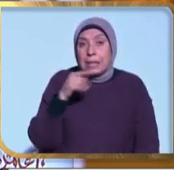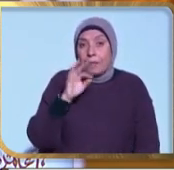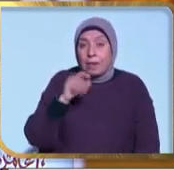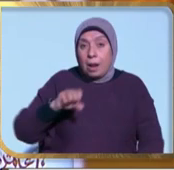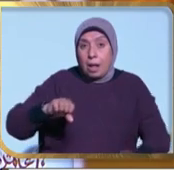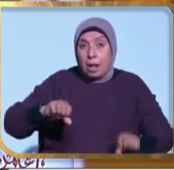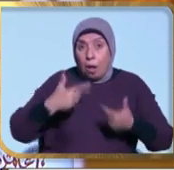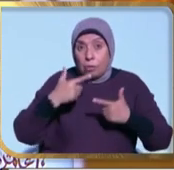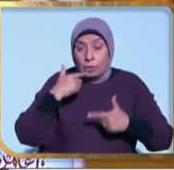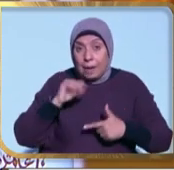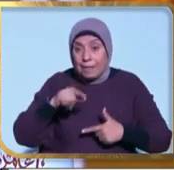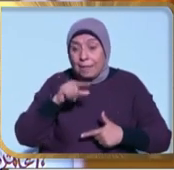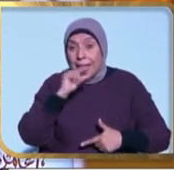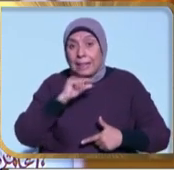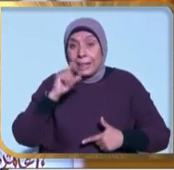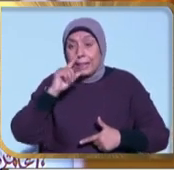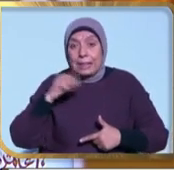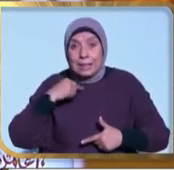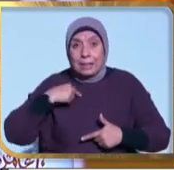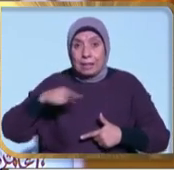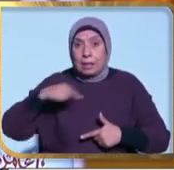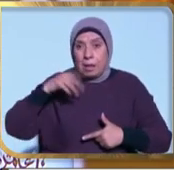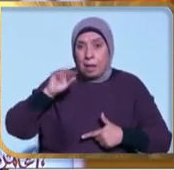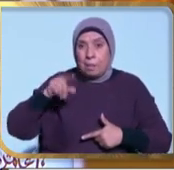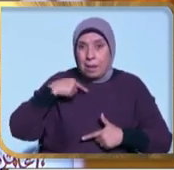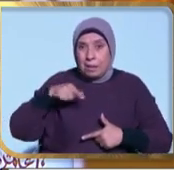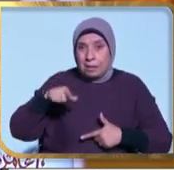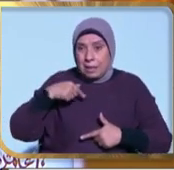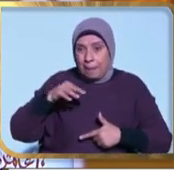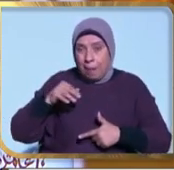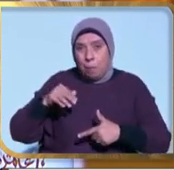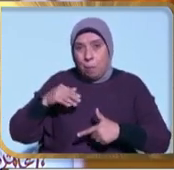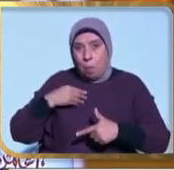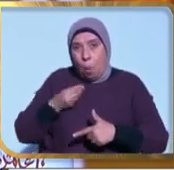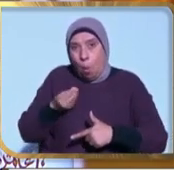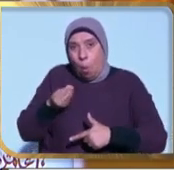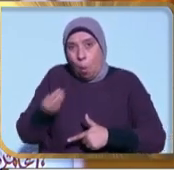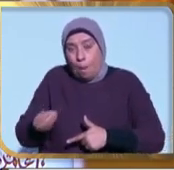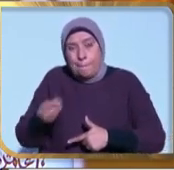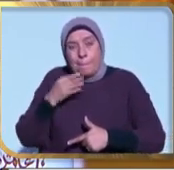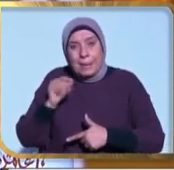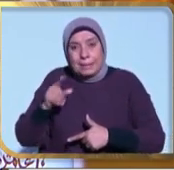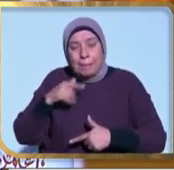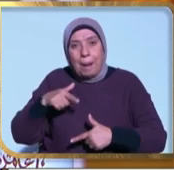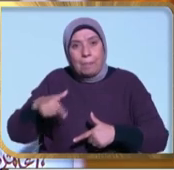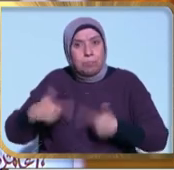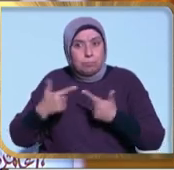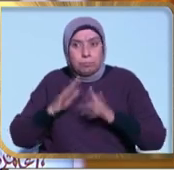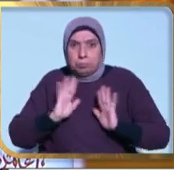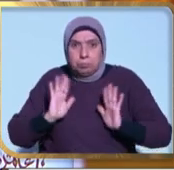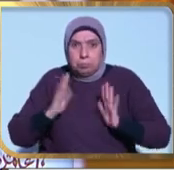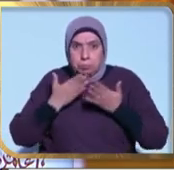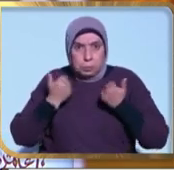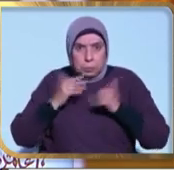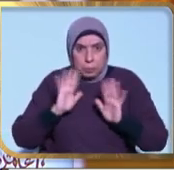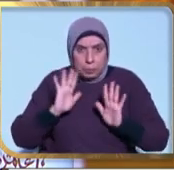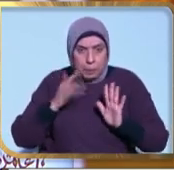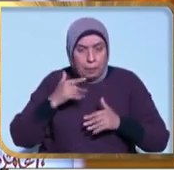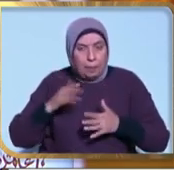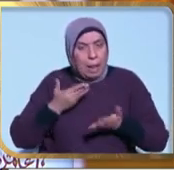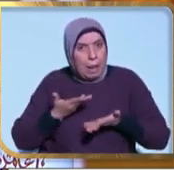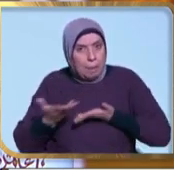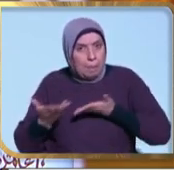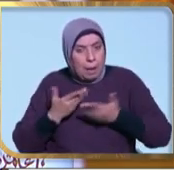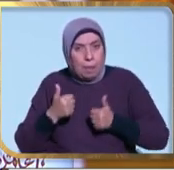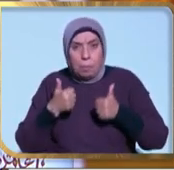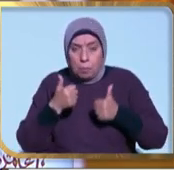ان تبروهم وتقسطوا اليهم ان الله يحب المقسطين يعني يحب اهل للعدل والاحسان طالما الناس بتونا والناس كويسه معانا احنا كمان